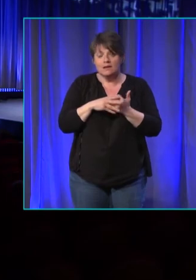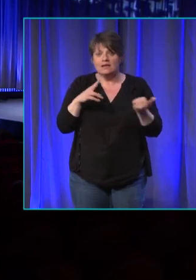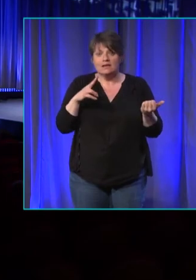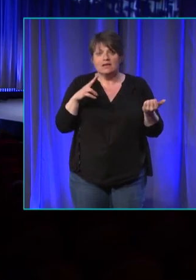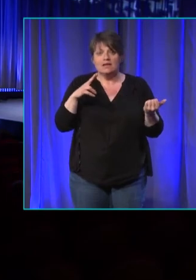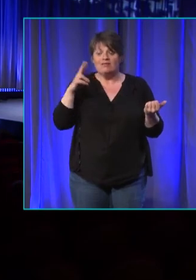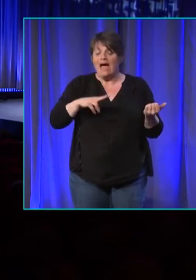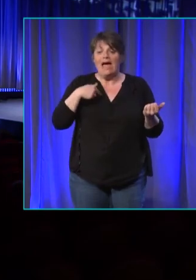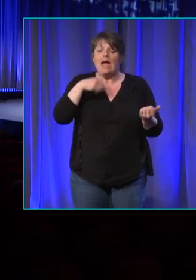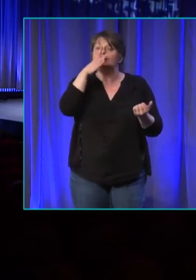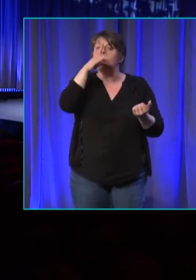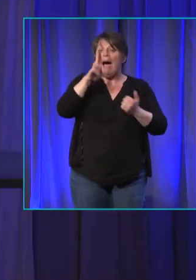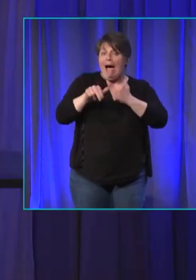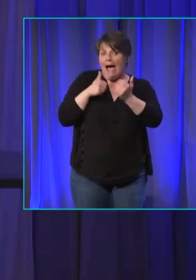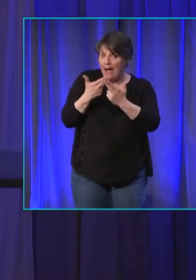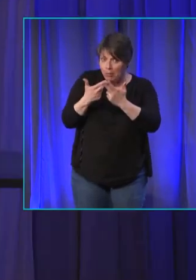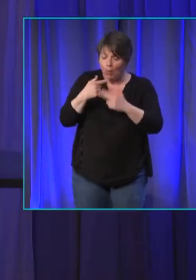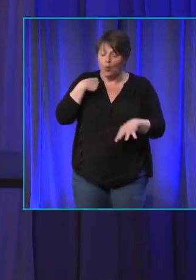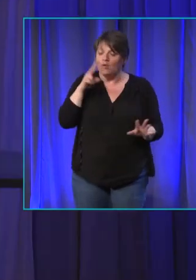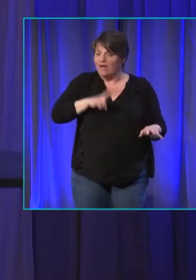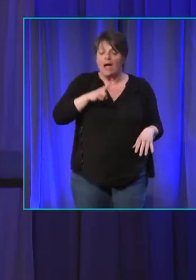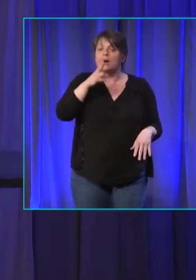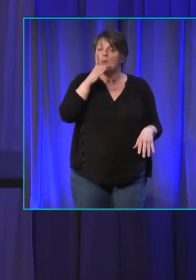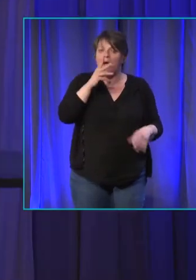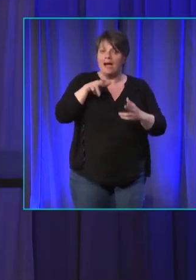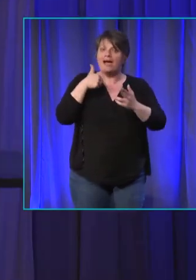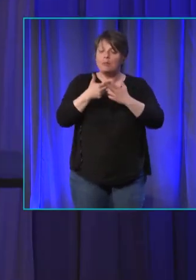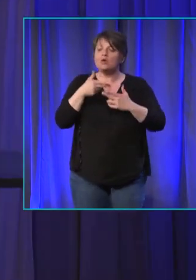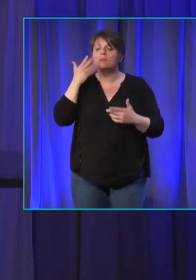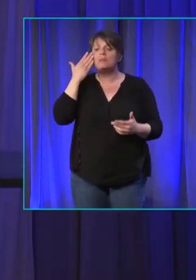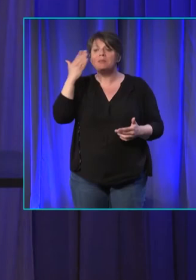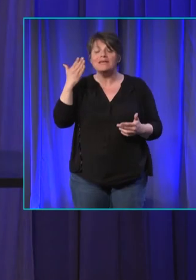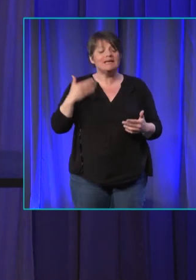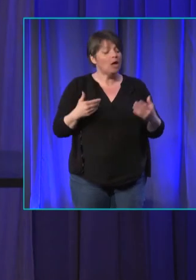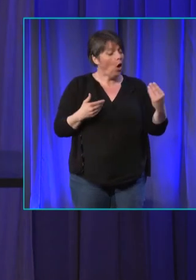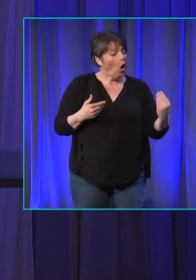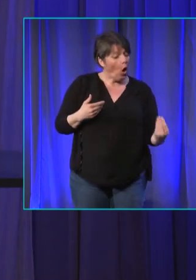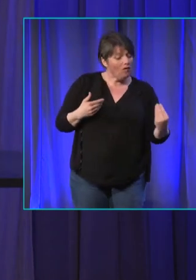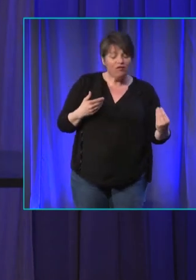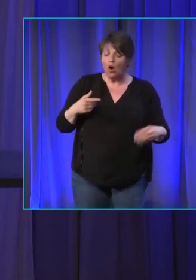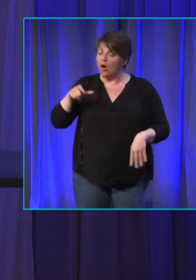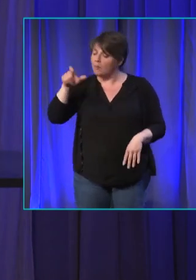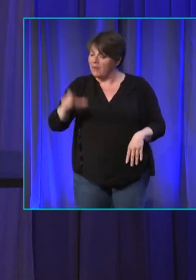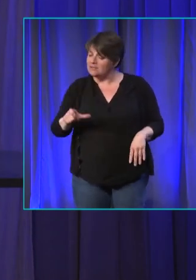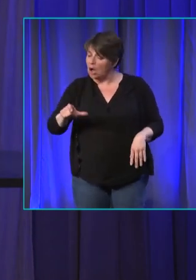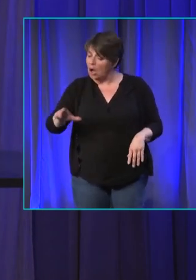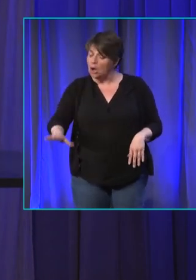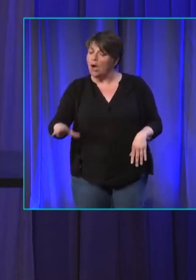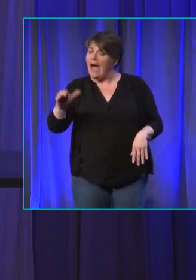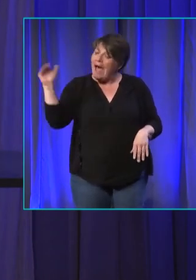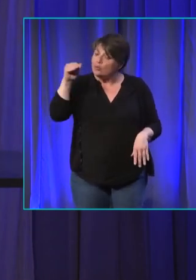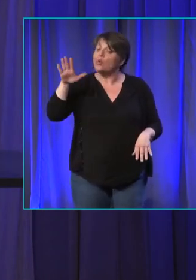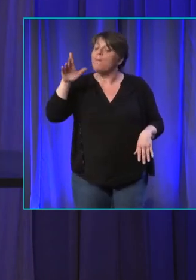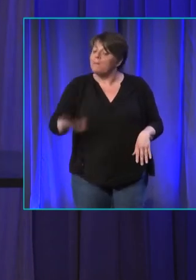je n'ai pas la réponse, je ne peux pas vous dire, mais en tout cas, l'enfant, comparé à une personne de petite taille, c'est